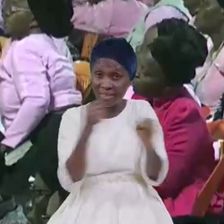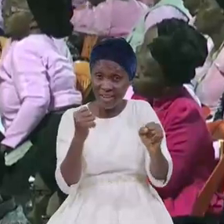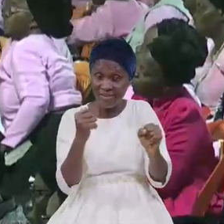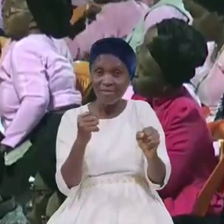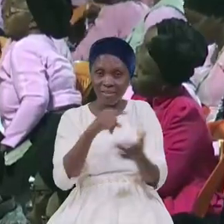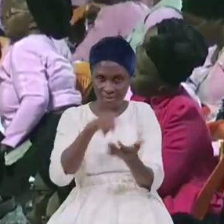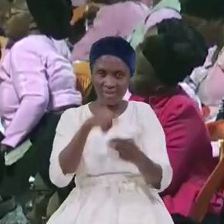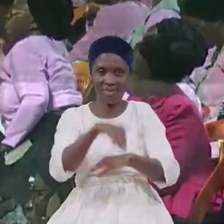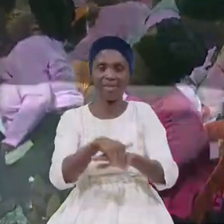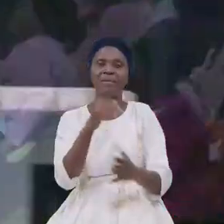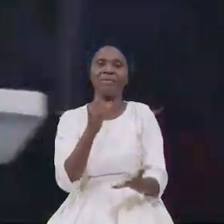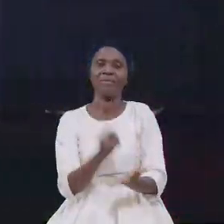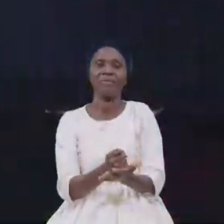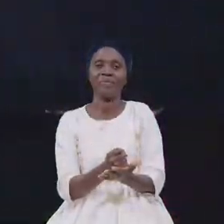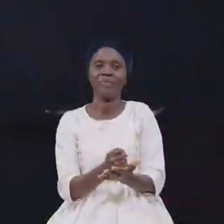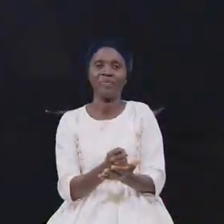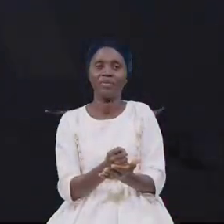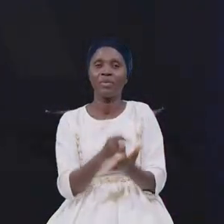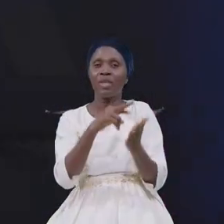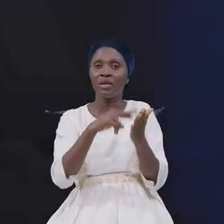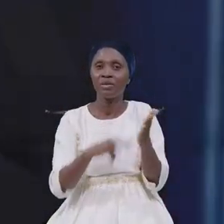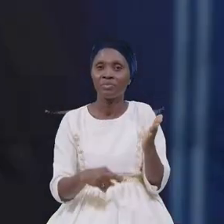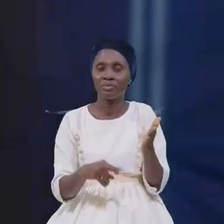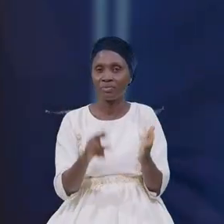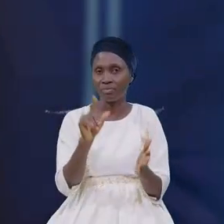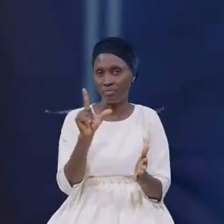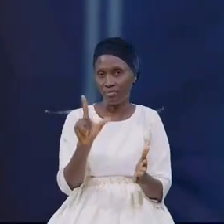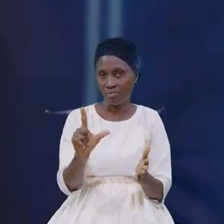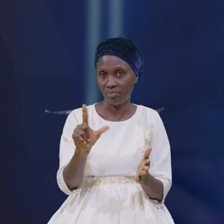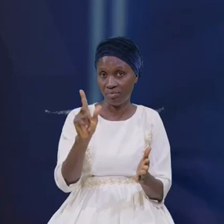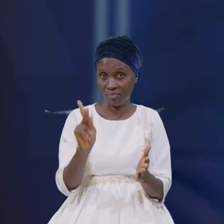soir. Voyons Luc.